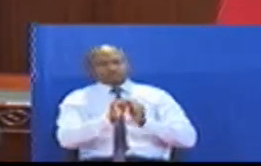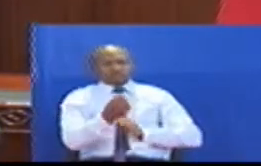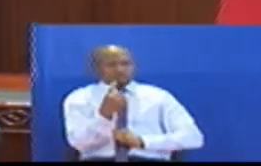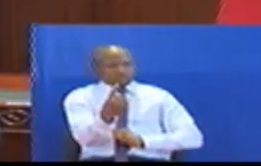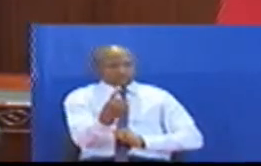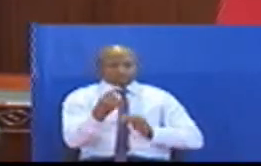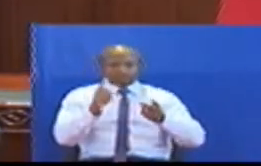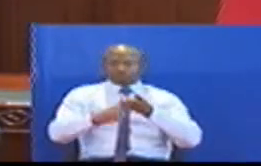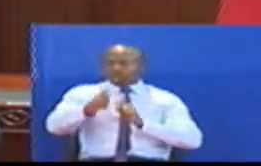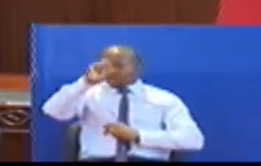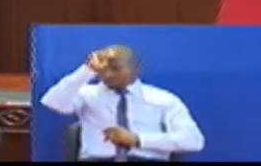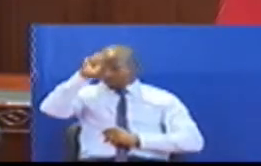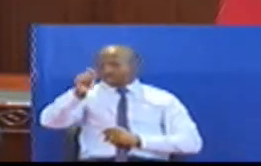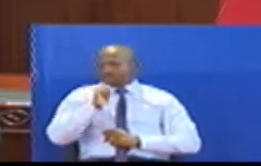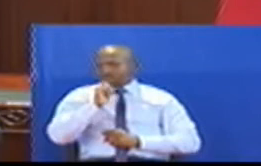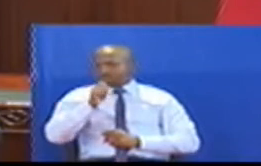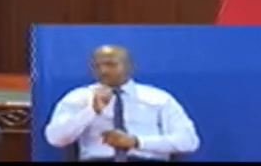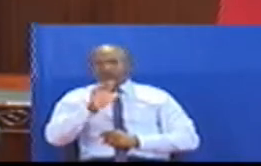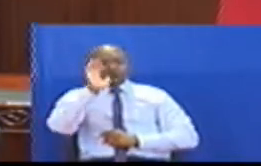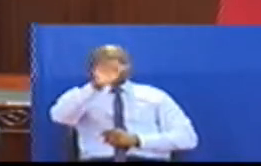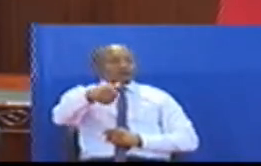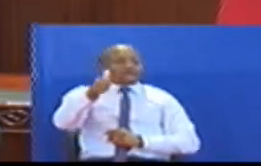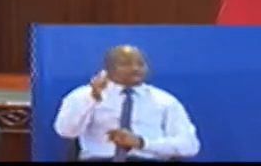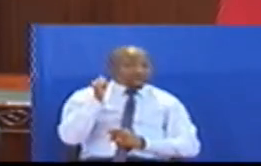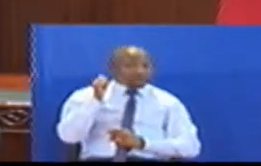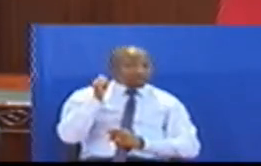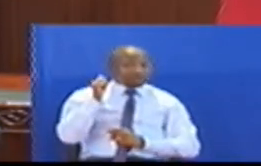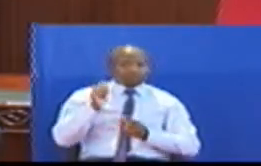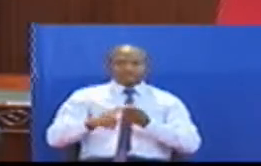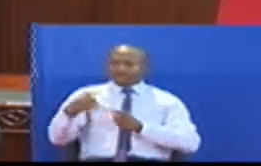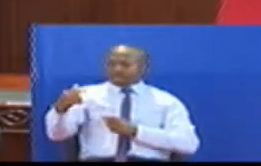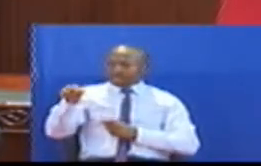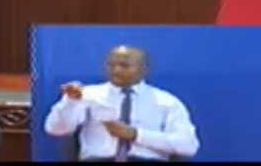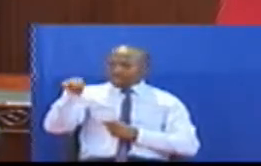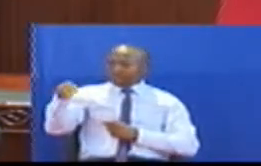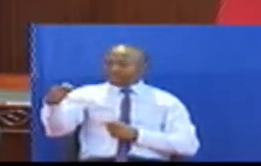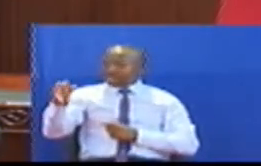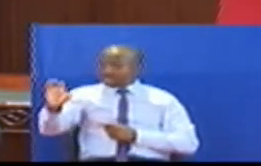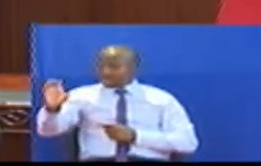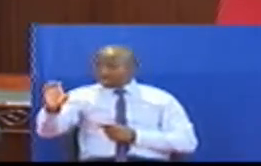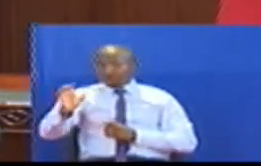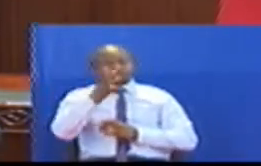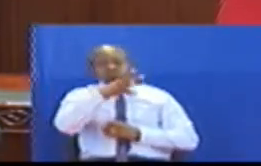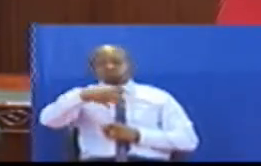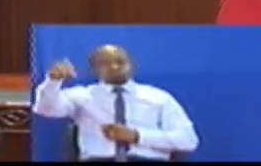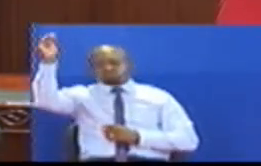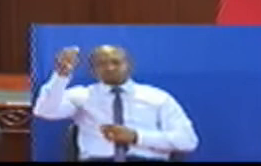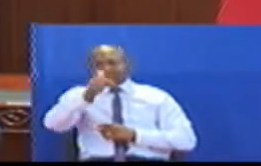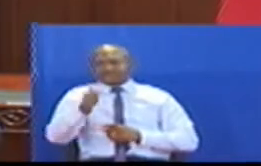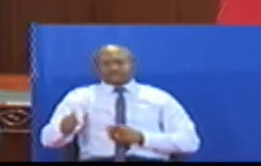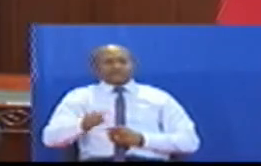Mheshimiwa Speaker, mwaka jana TLTC waliondoka hapa Tanzania, kwa hiyo mnunuzi mmoja